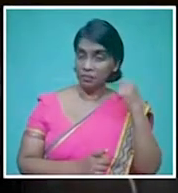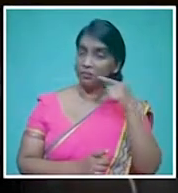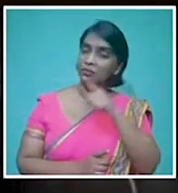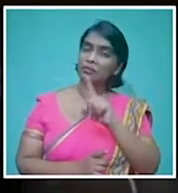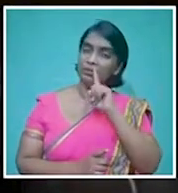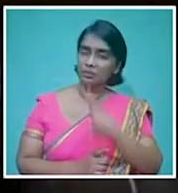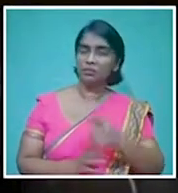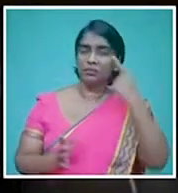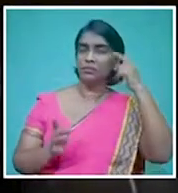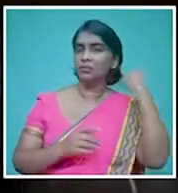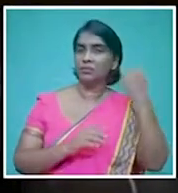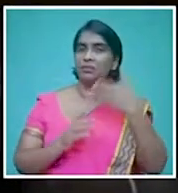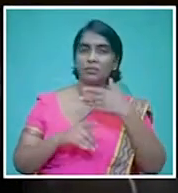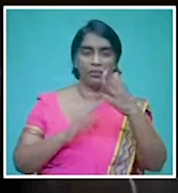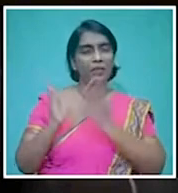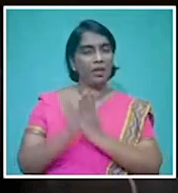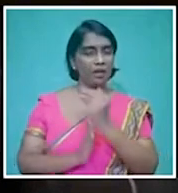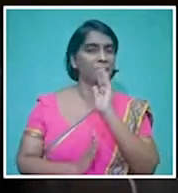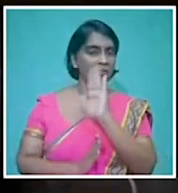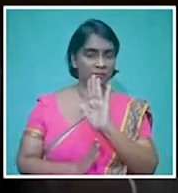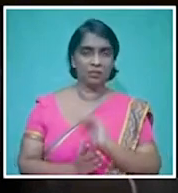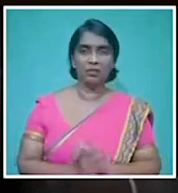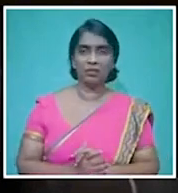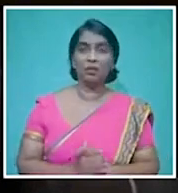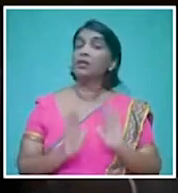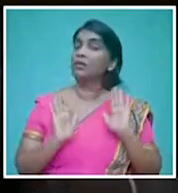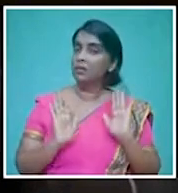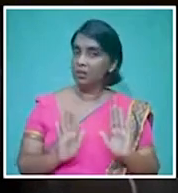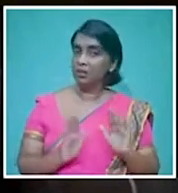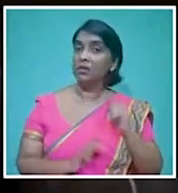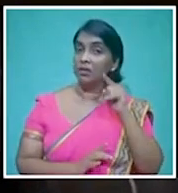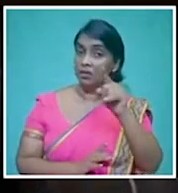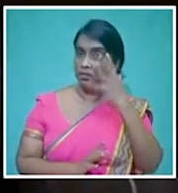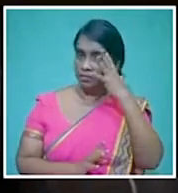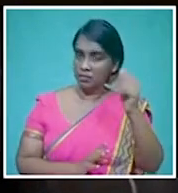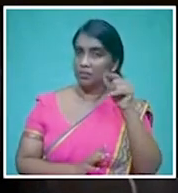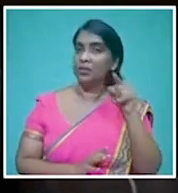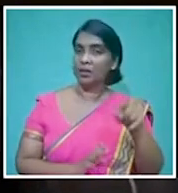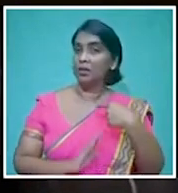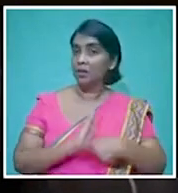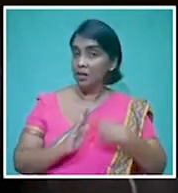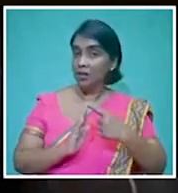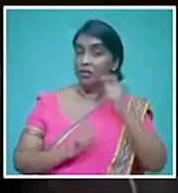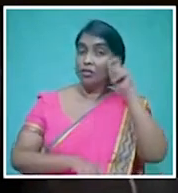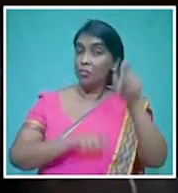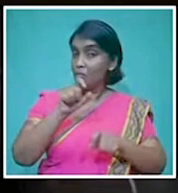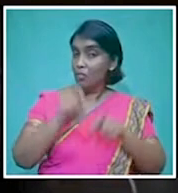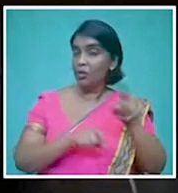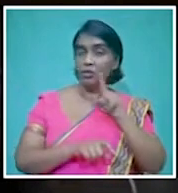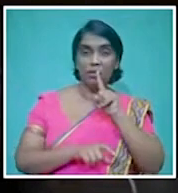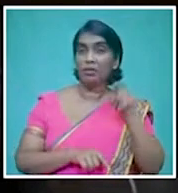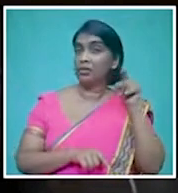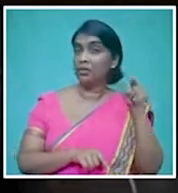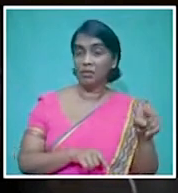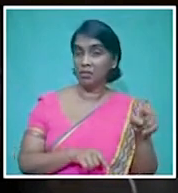ඔහුට එහෙම විග්‍රහ කරන්නත් සම්පූර්ණ අයිතිය තියෙනවා නමුත් ඔහු මතක තියාගන්න ඕනේ මේ රටේ ජනතාව කියන්නේ